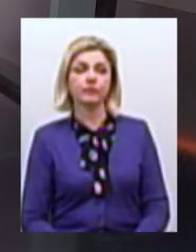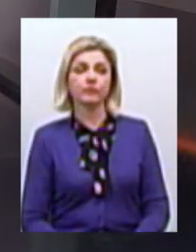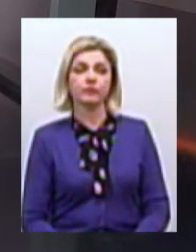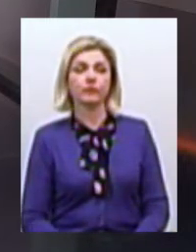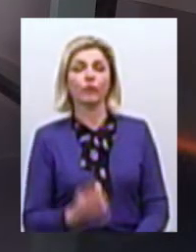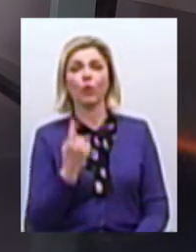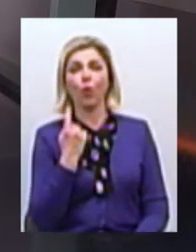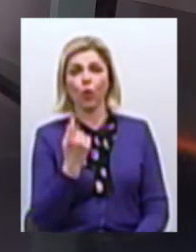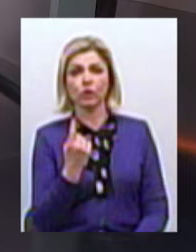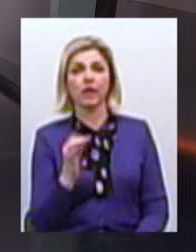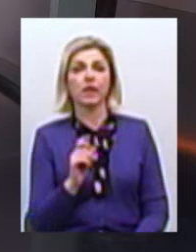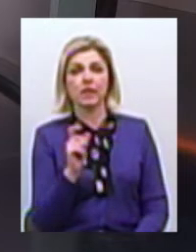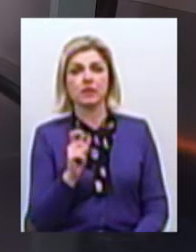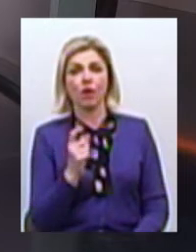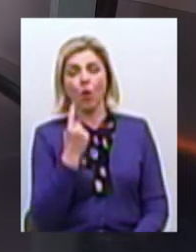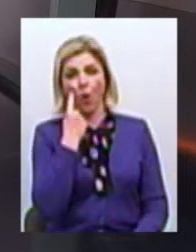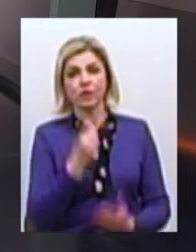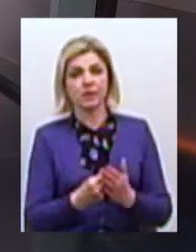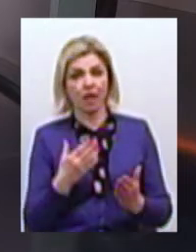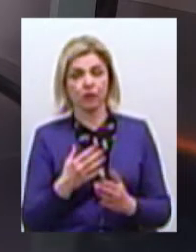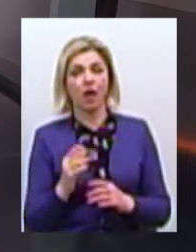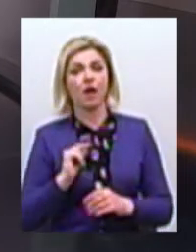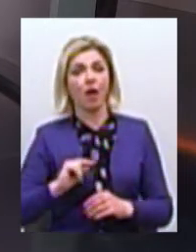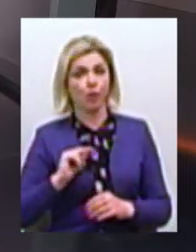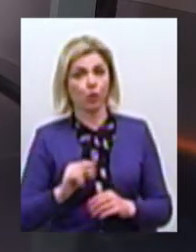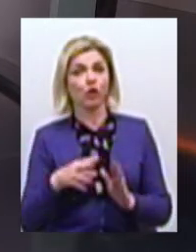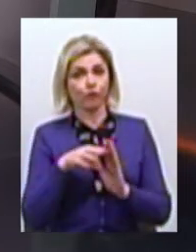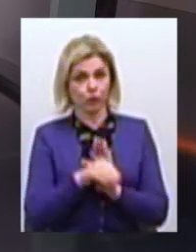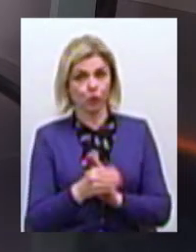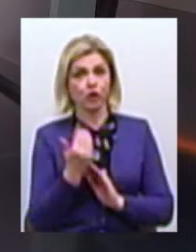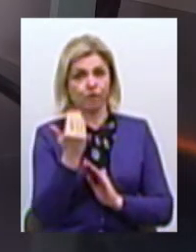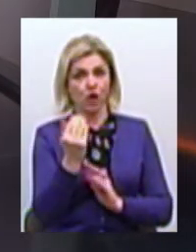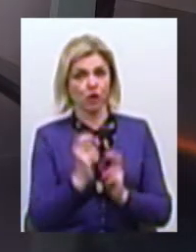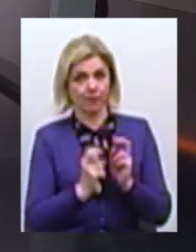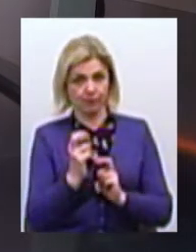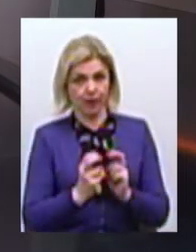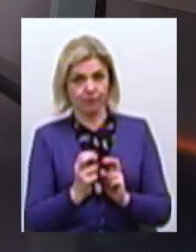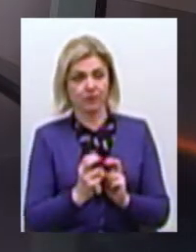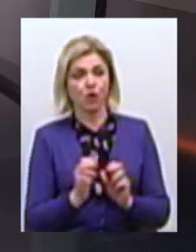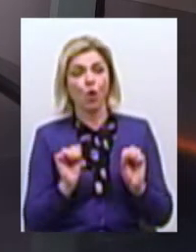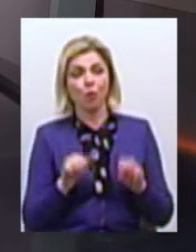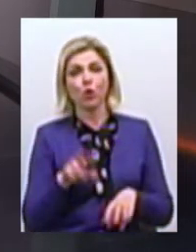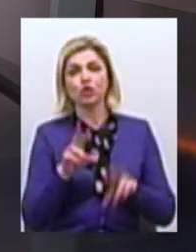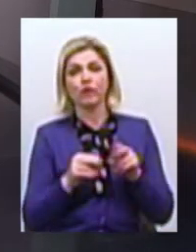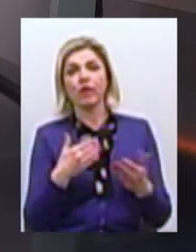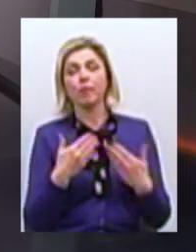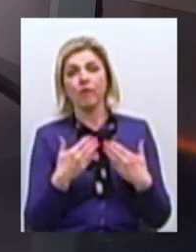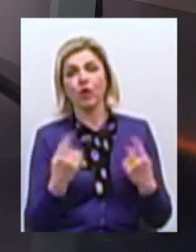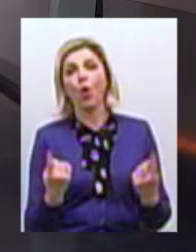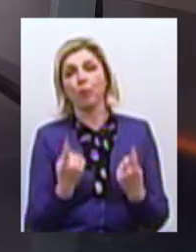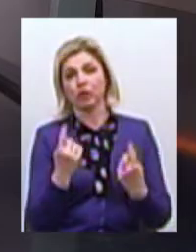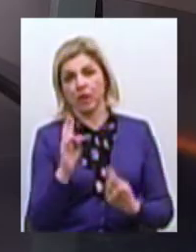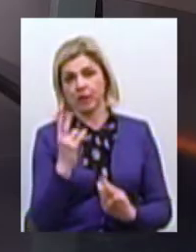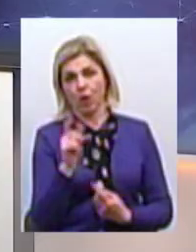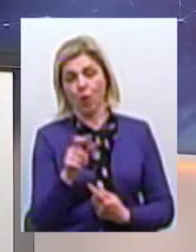Однією з оцінок, напевно, однією з оцінок діяльності, в тому числі і вас, і вашого підприємства, може вважатися ставлення пересічних миколаївців